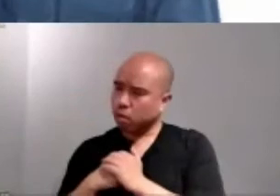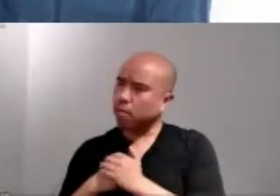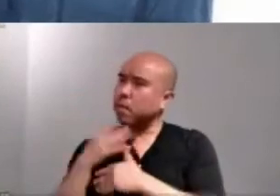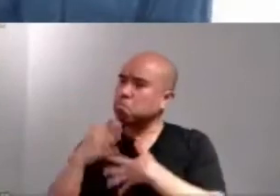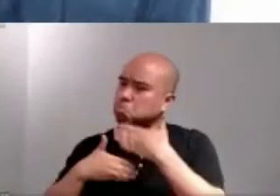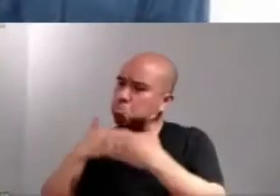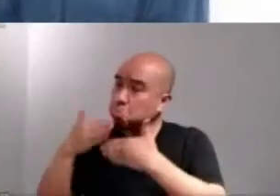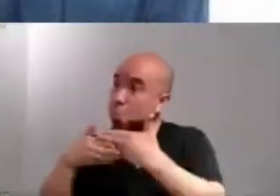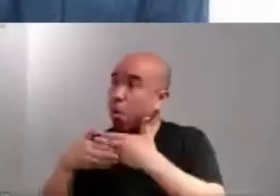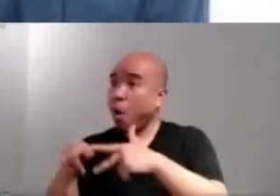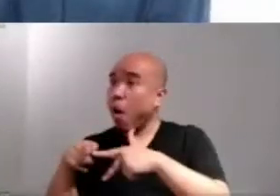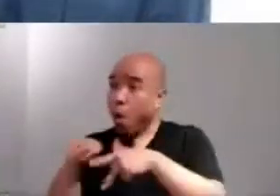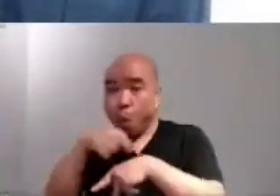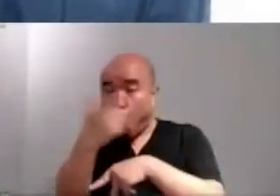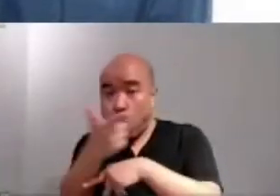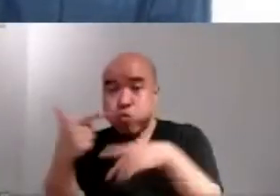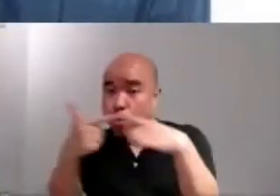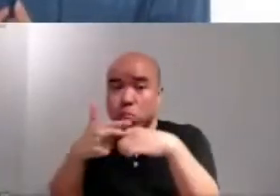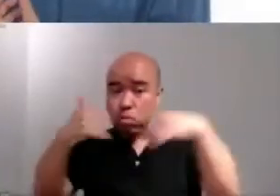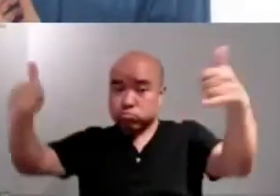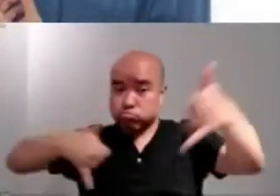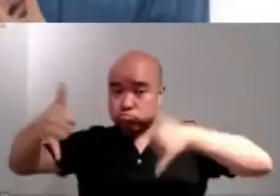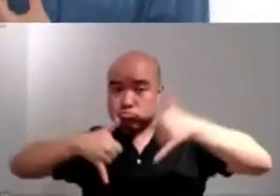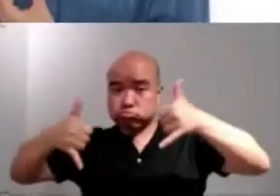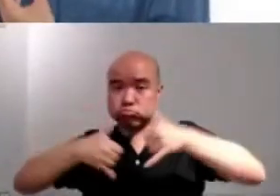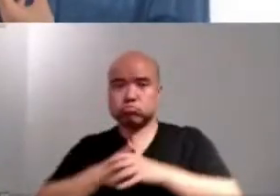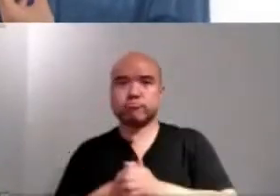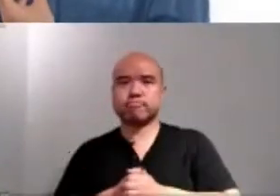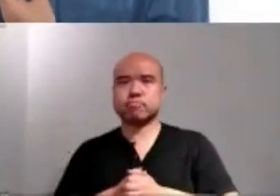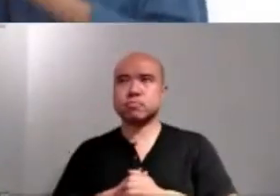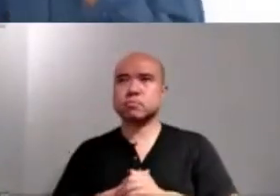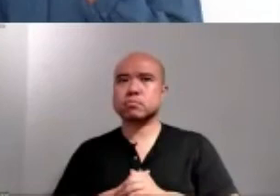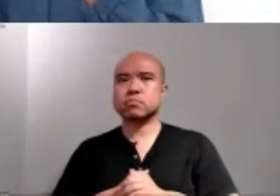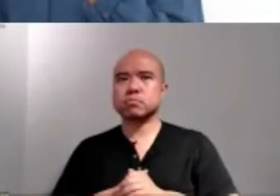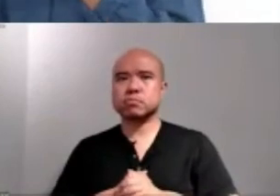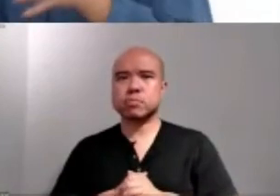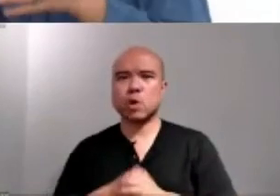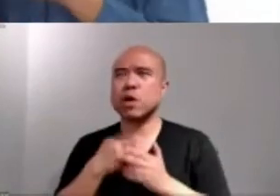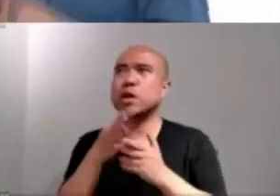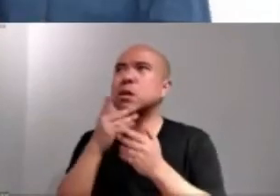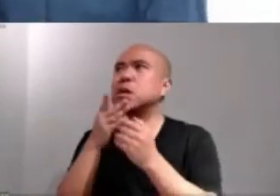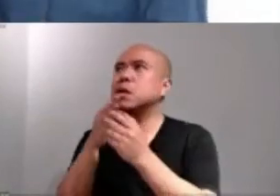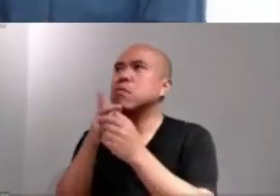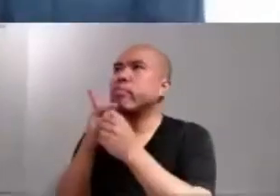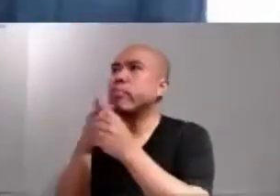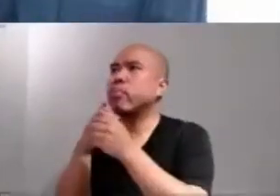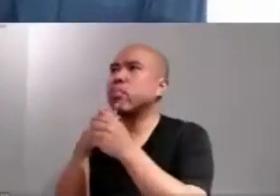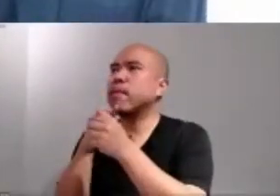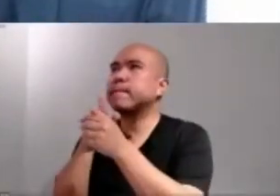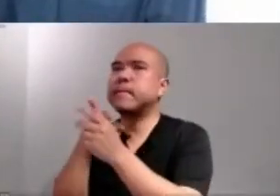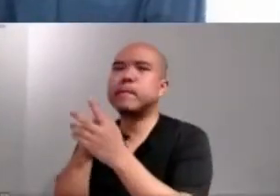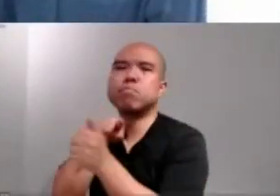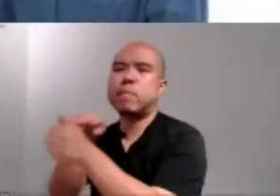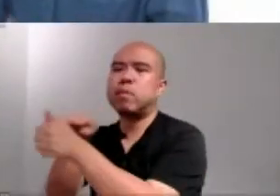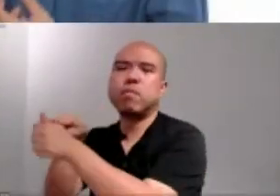呼百應做，咁我哋就發覺哦，其實唔係一樣需要夾硬去 force 俾人嘅概念嚟嘅，其實係大家